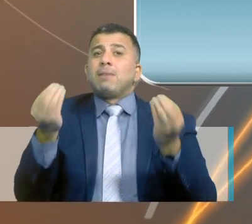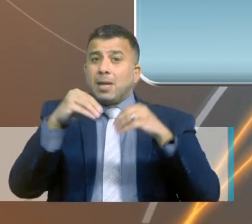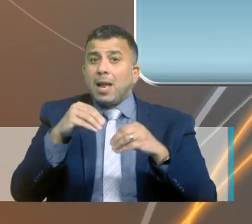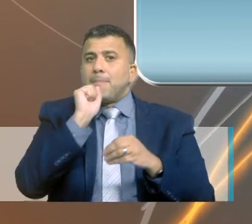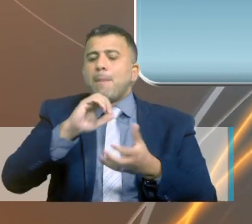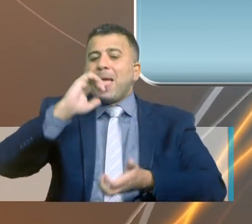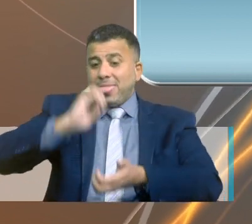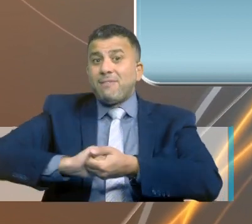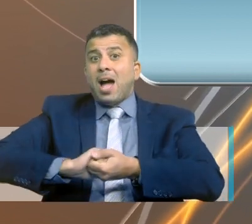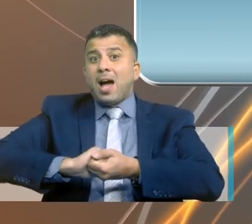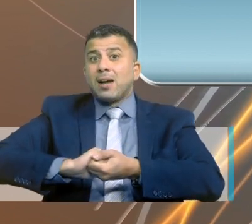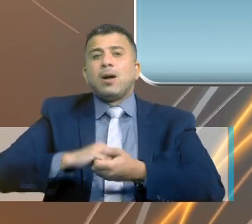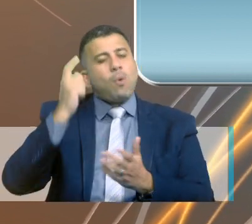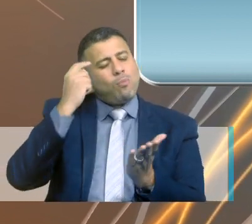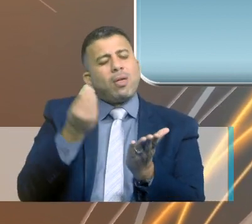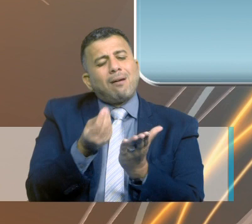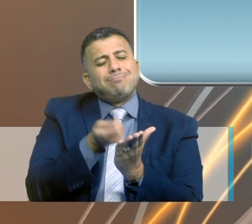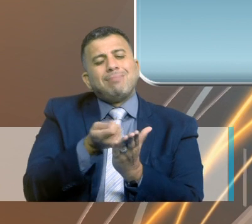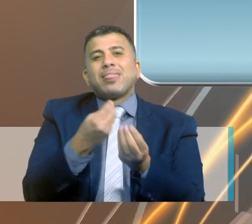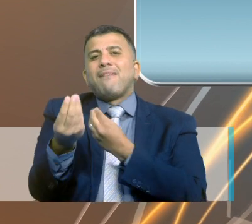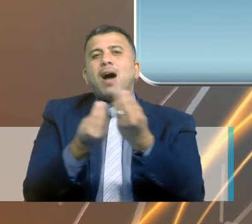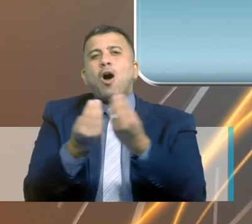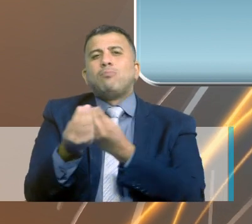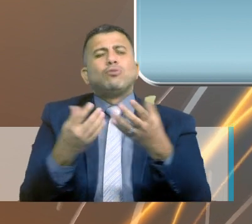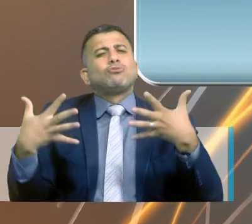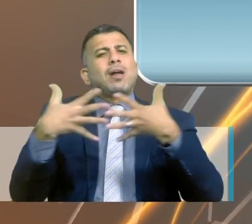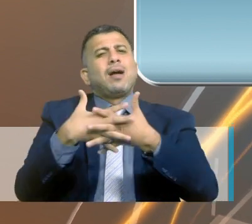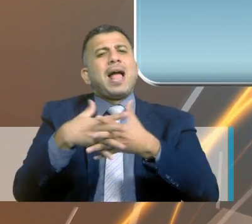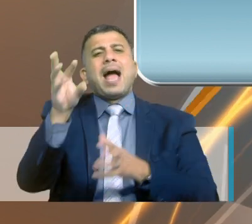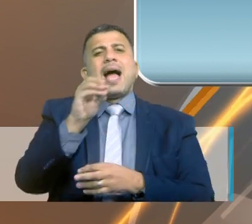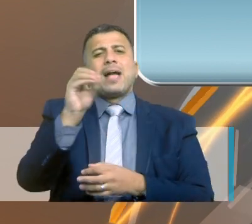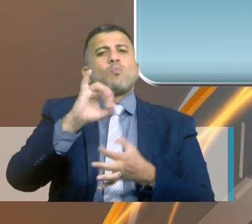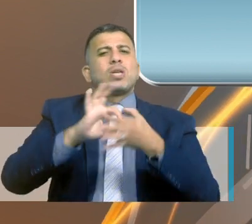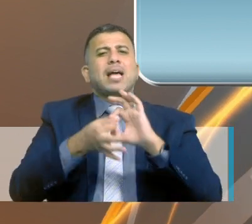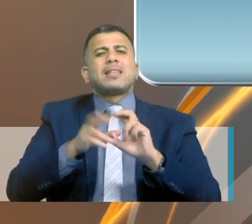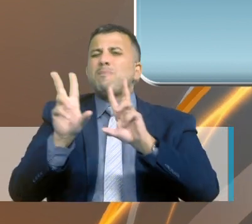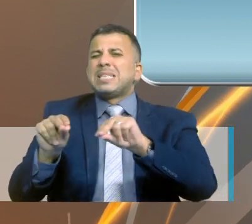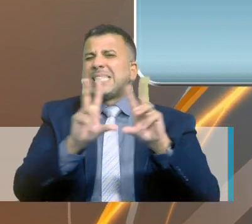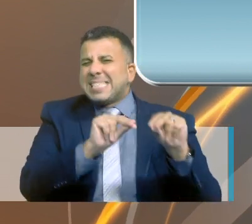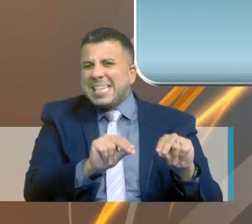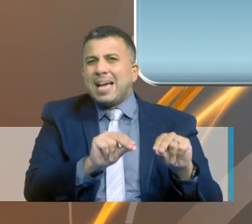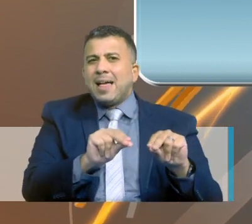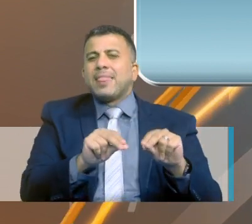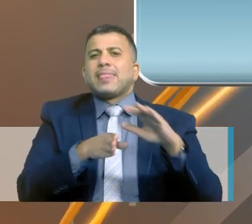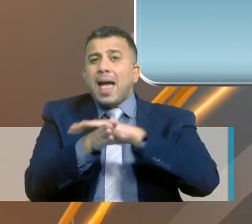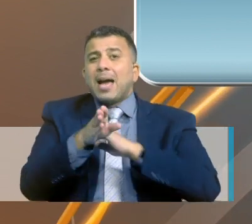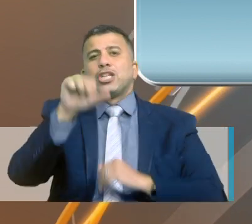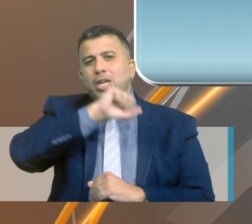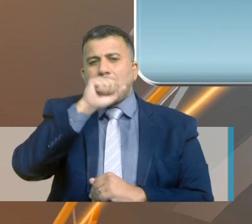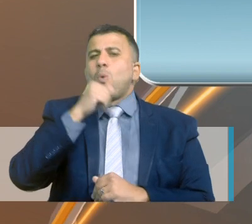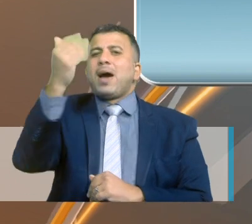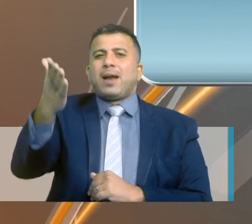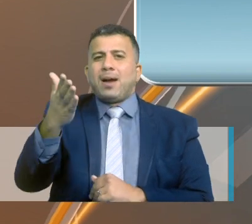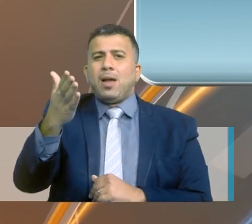فضلا عن ابرام الاتفاقيات ومذكرات التفاهم والشراكات مع الهيئات والمؤسسات المثيله داخل